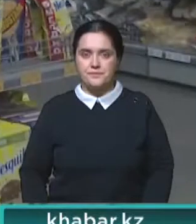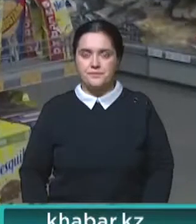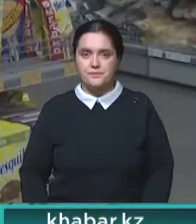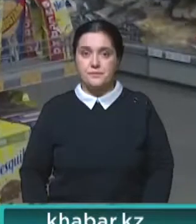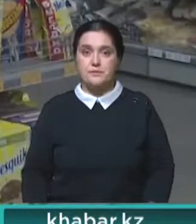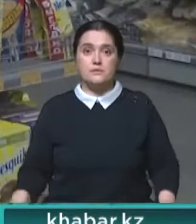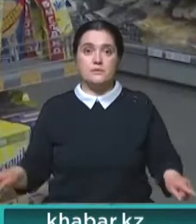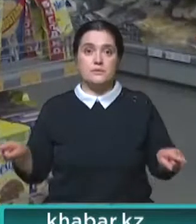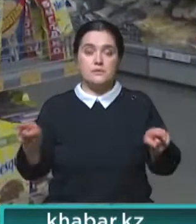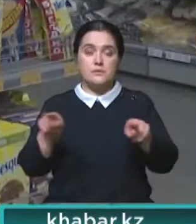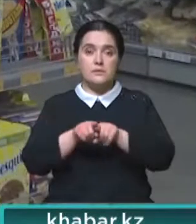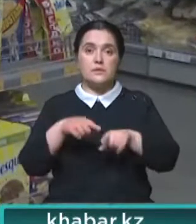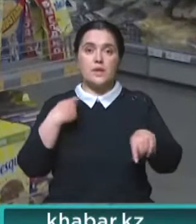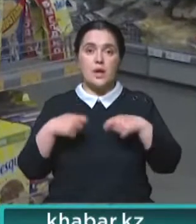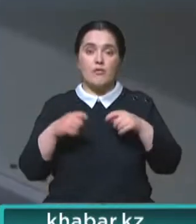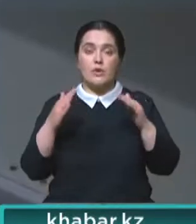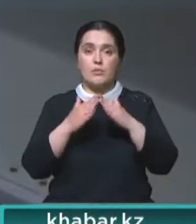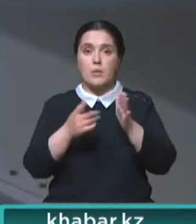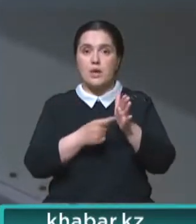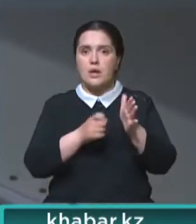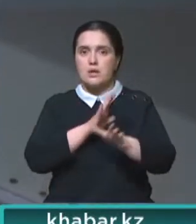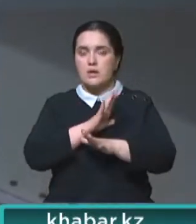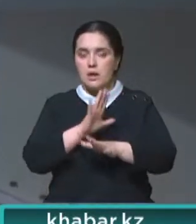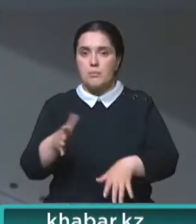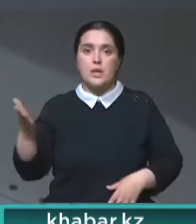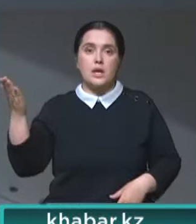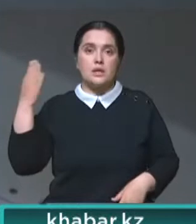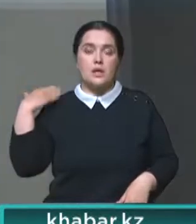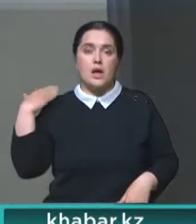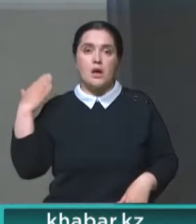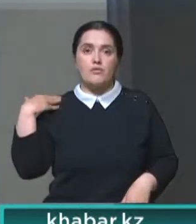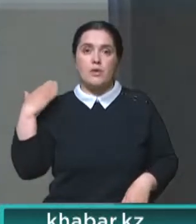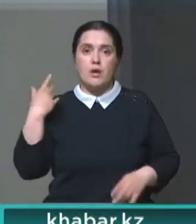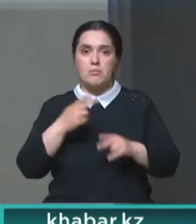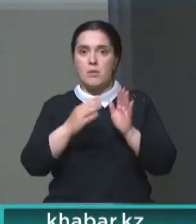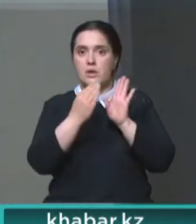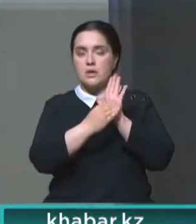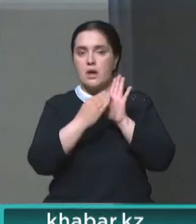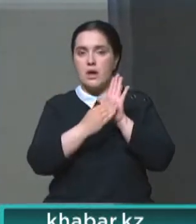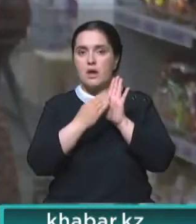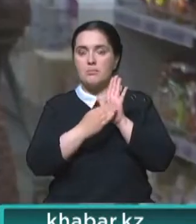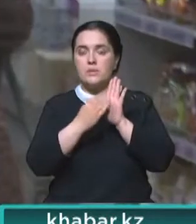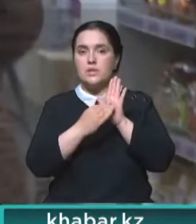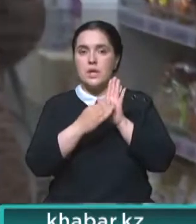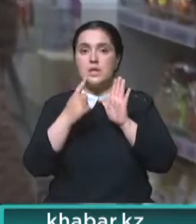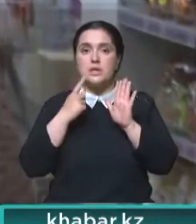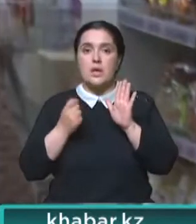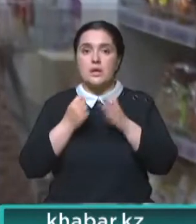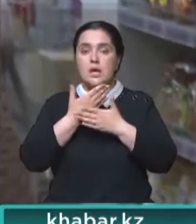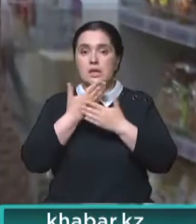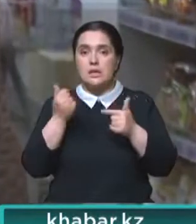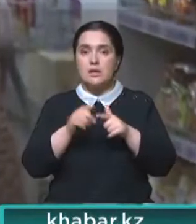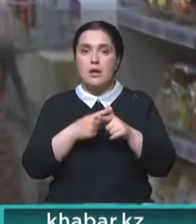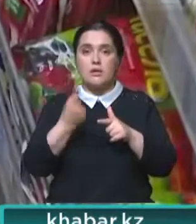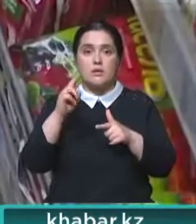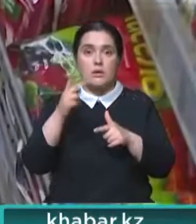Такого ажиотажа в торговых домах Караганды не было уже давно. Подогревает ситуацию и надписи на бакалейных прилавках. Сахара нет или одно